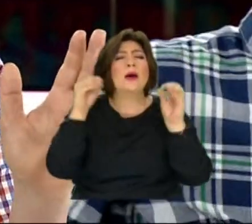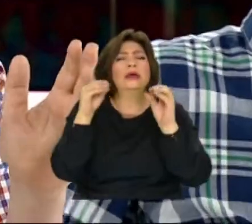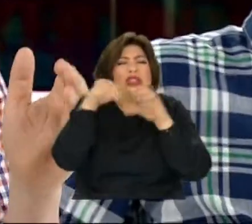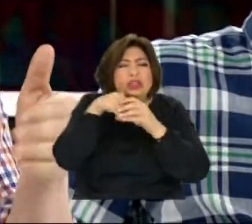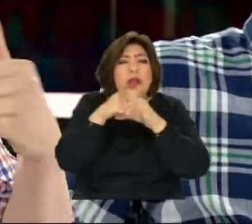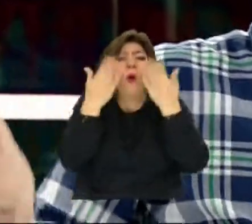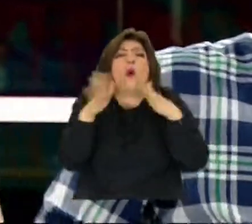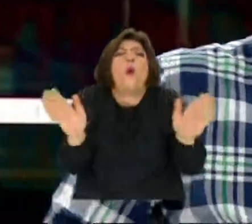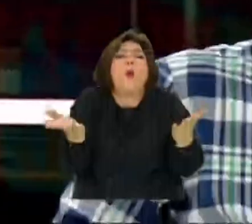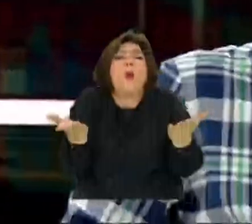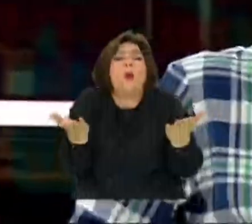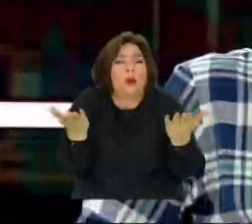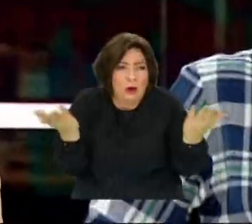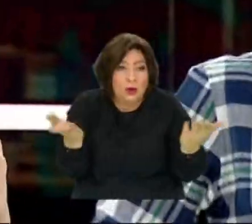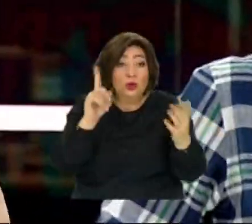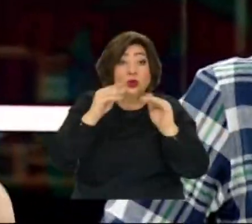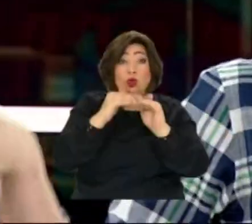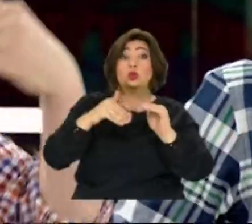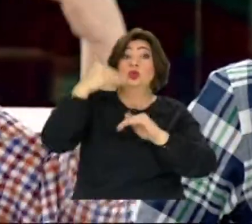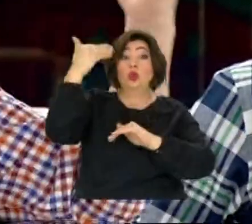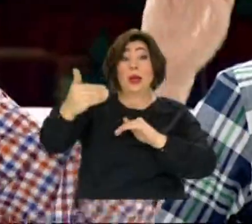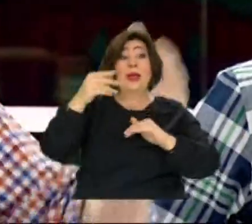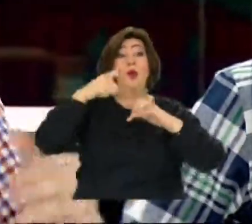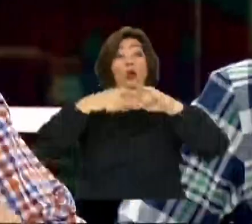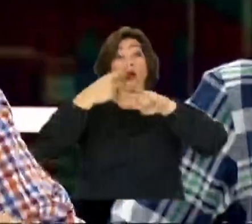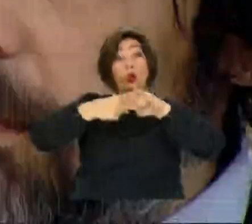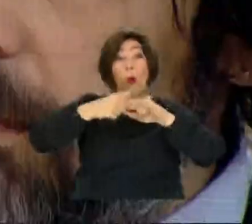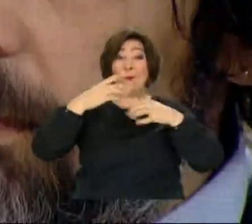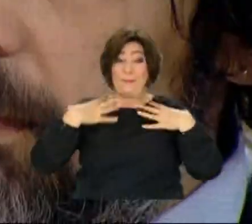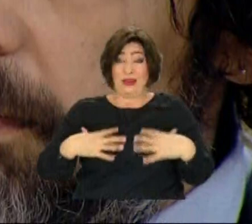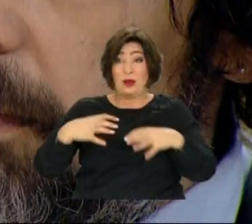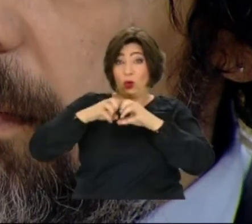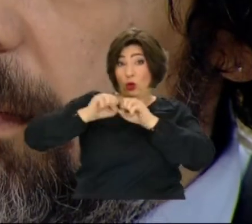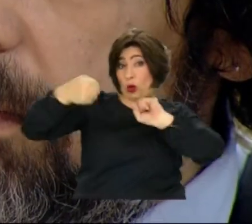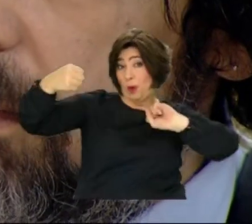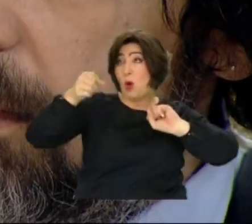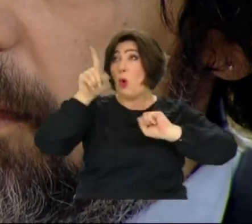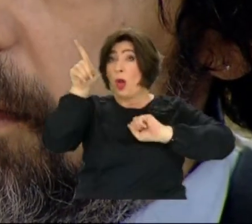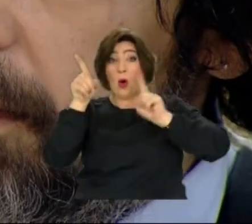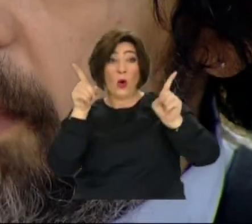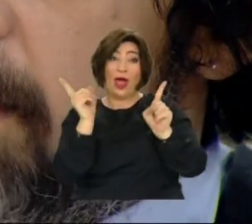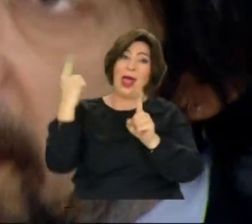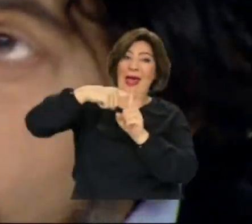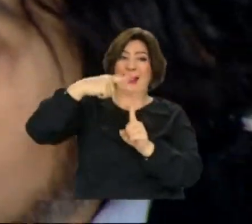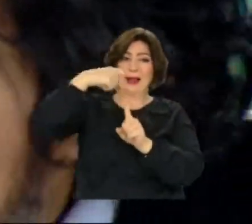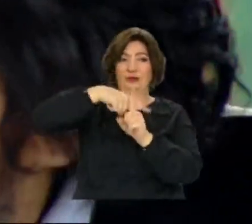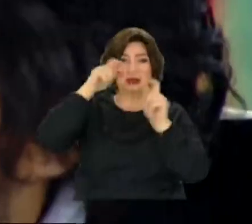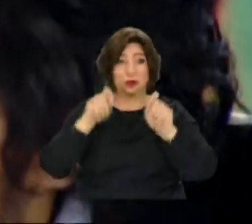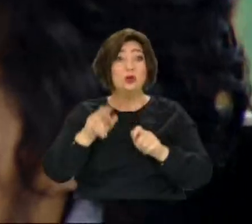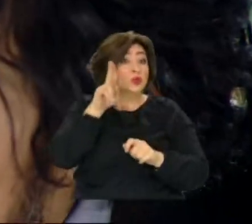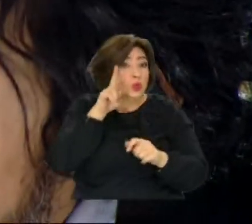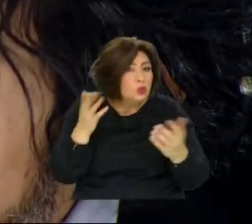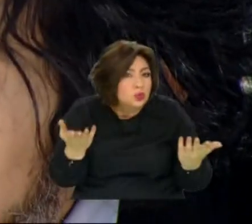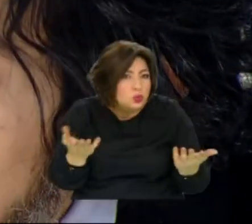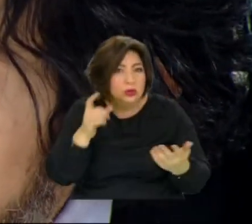için, dünya içinde yoktur. Sonraki literatürde bazıları ruhu bedenden koparıp oralara, buralara gitme izahlar eklemişlerdir. Yani Kur'an'da... Peki sonuç o